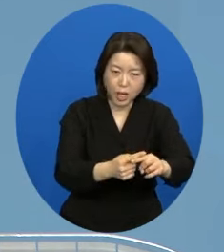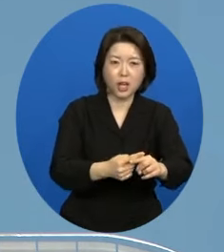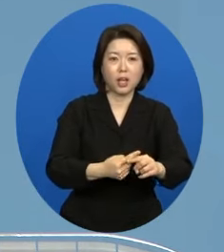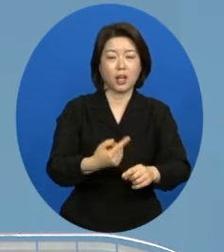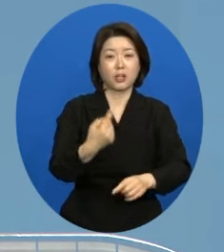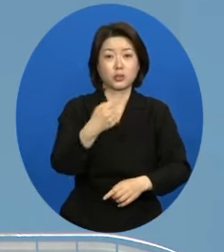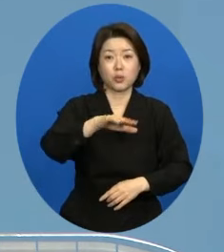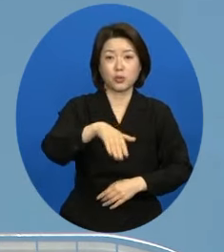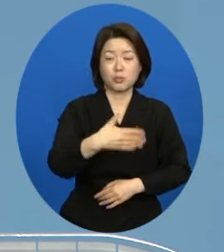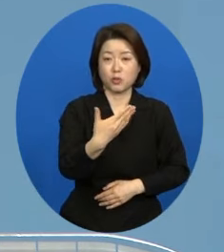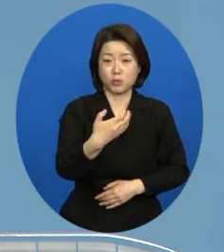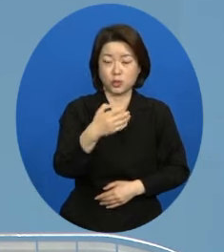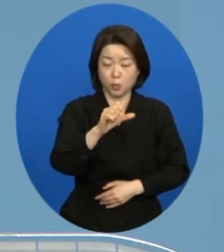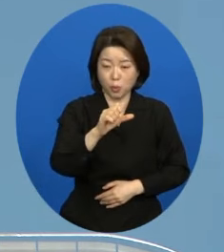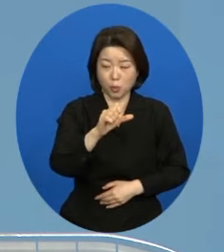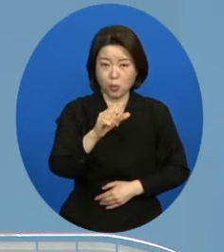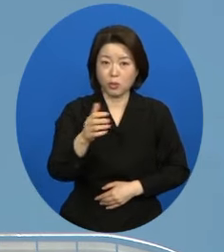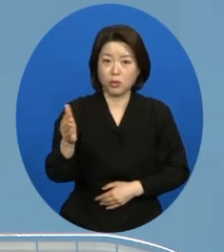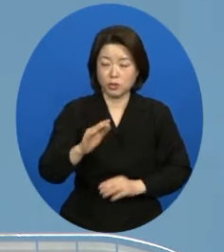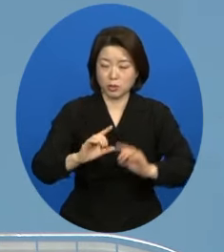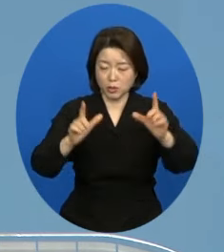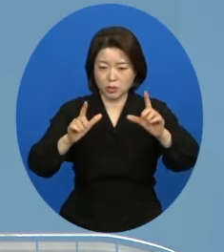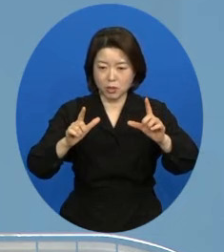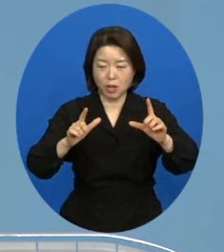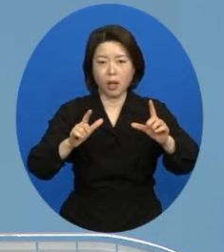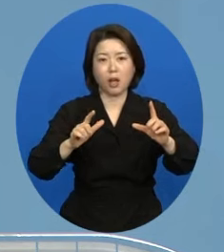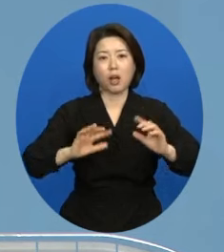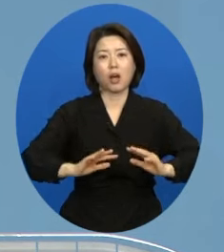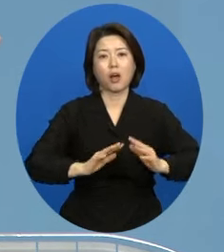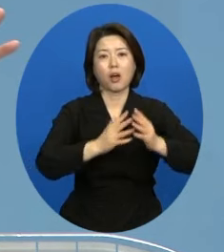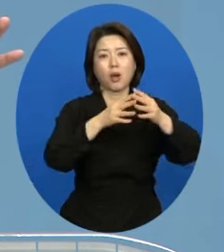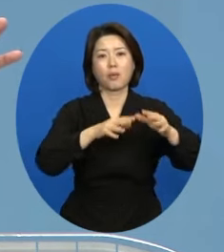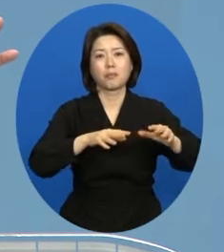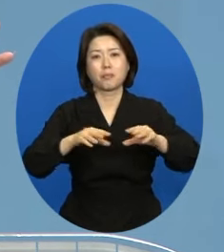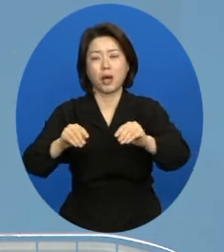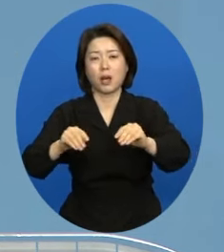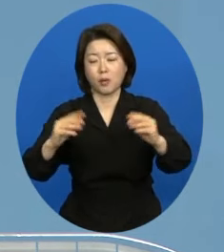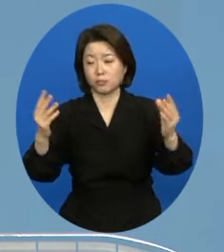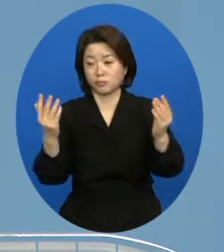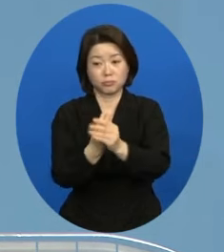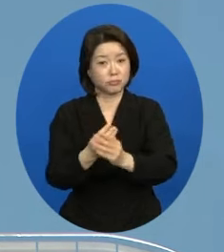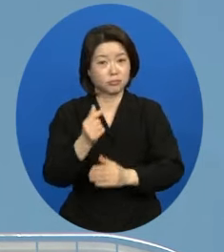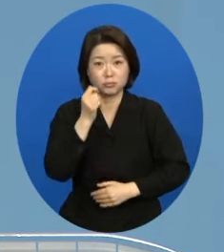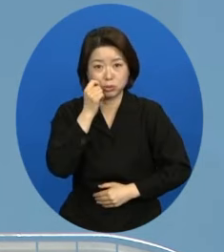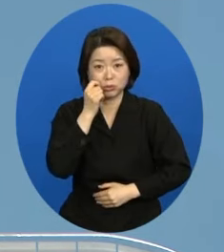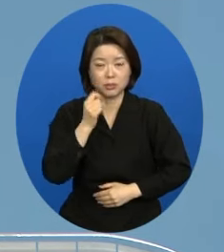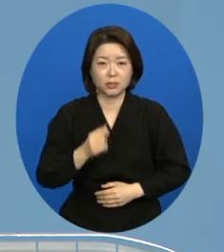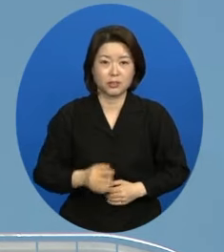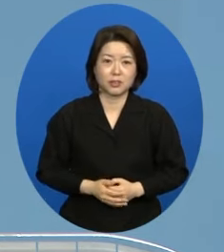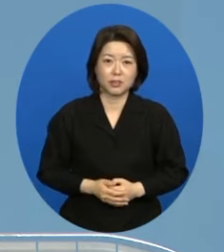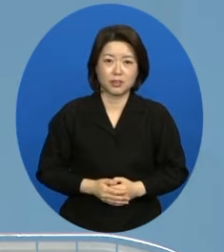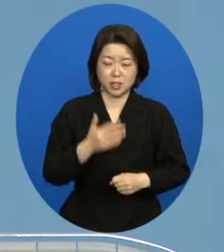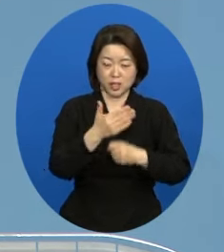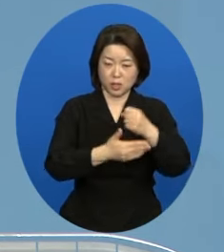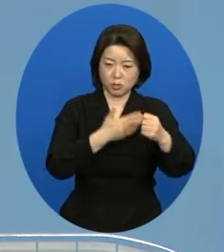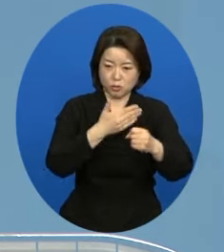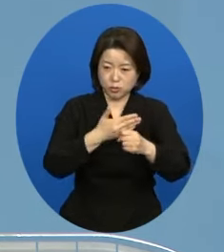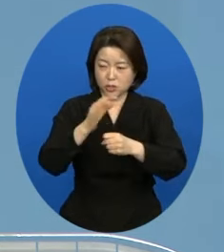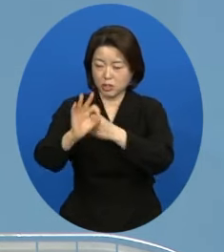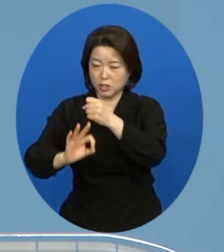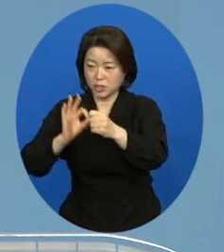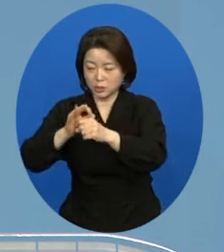1995년경 좀 지나면서 중단이 됩니다 완공을 못 해요 그렇게 9년 10년